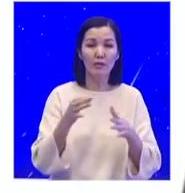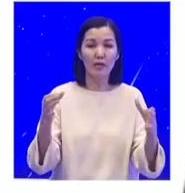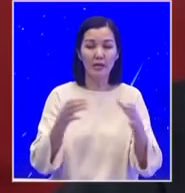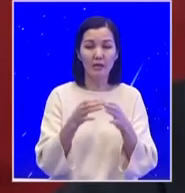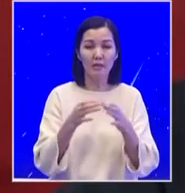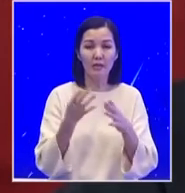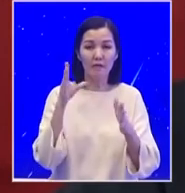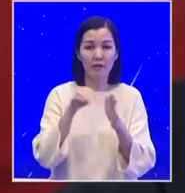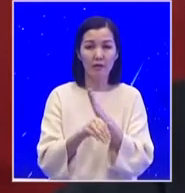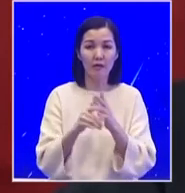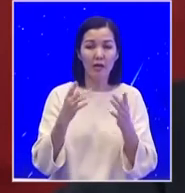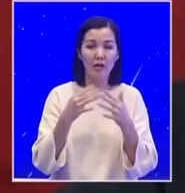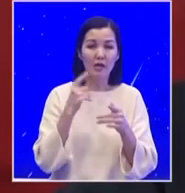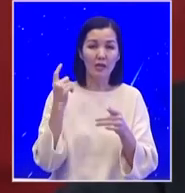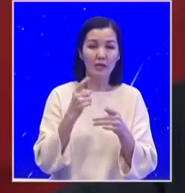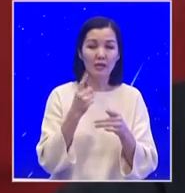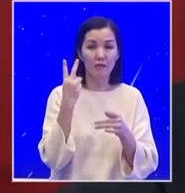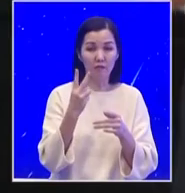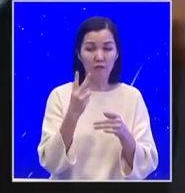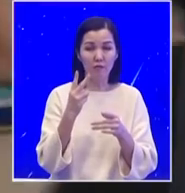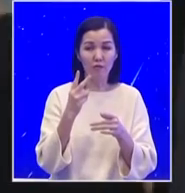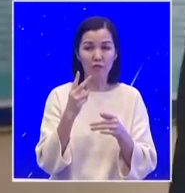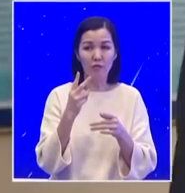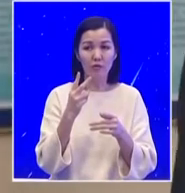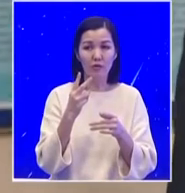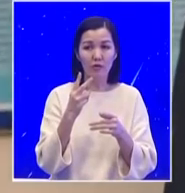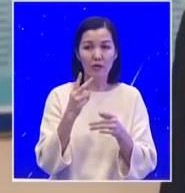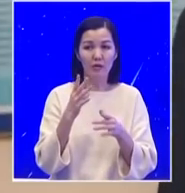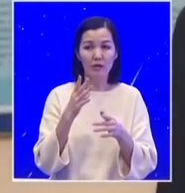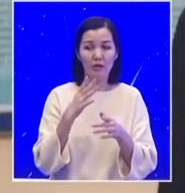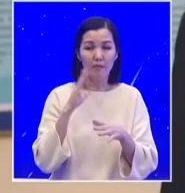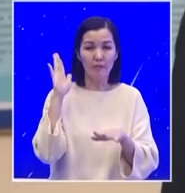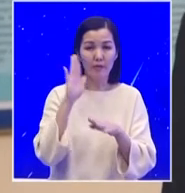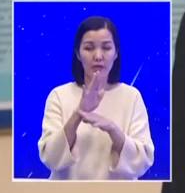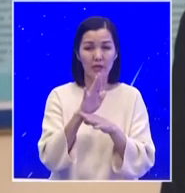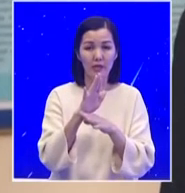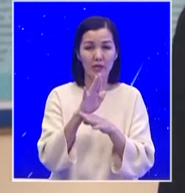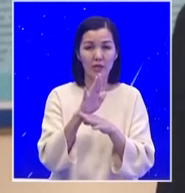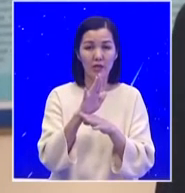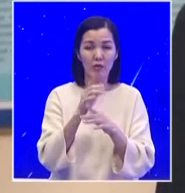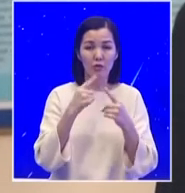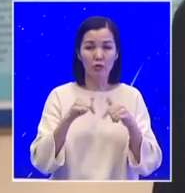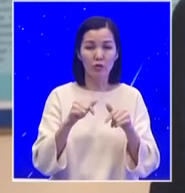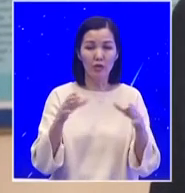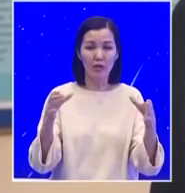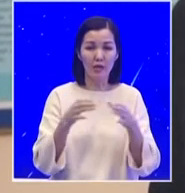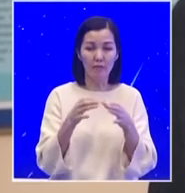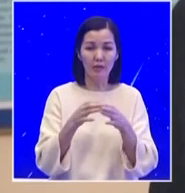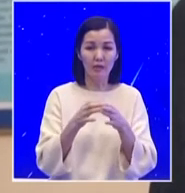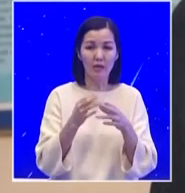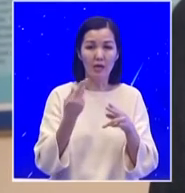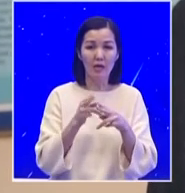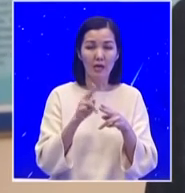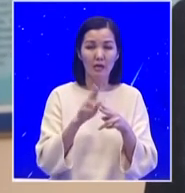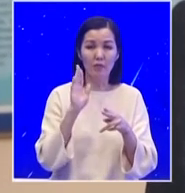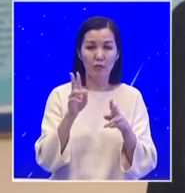состав которой войдут крестьяне двух населенных пунктов. По распоряжению акима Алматинской области создана специальная комиссия. Она приступит